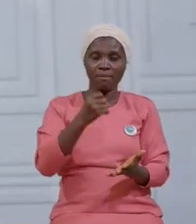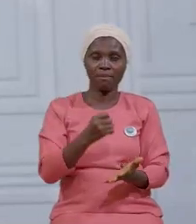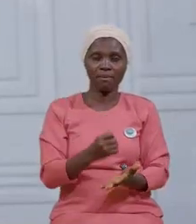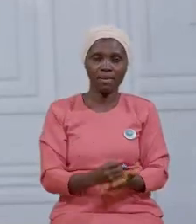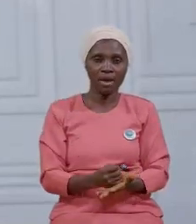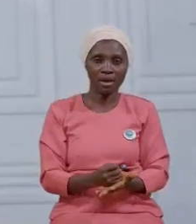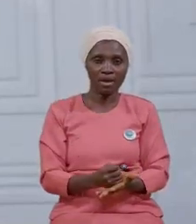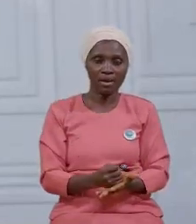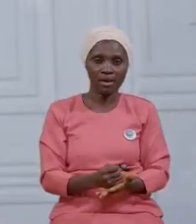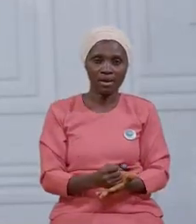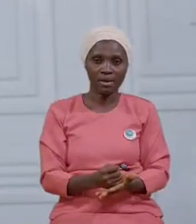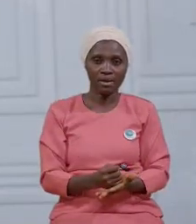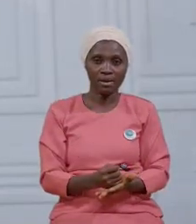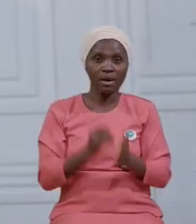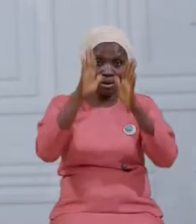le miracle est automatique.